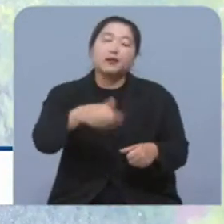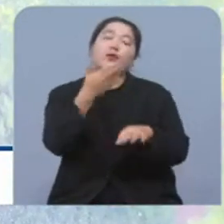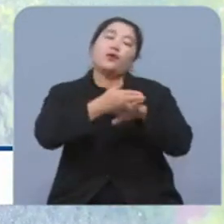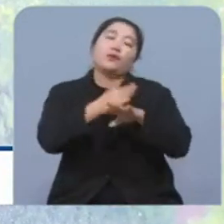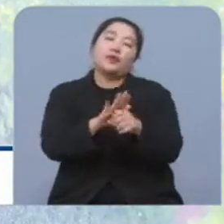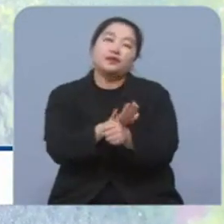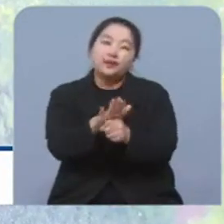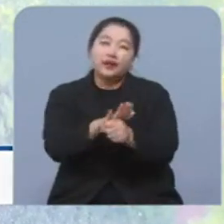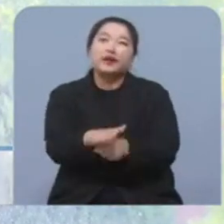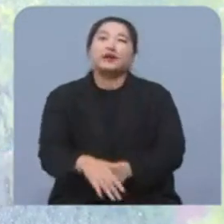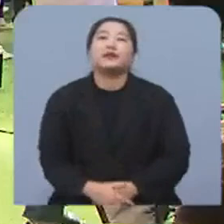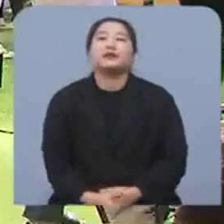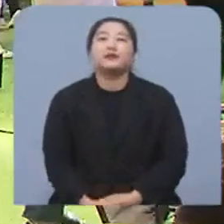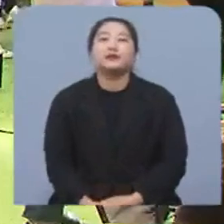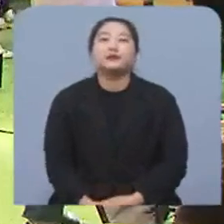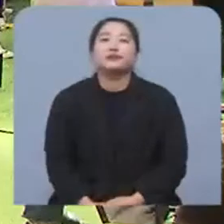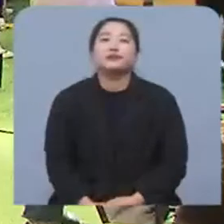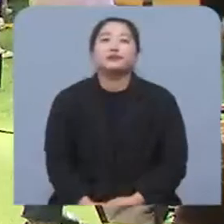사랑해.